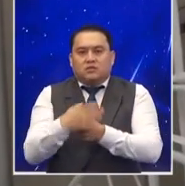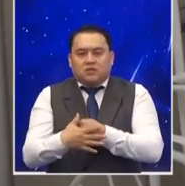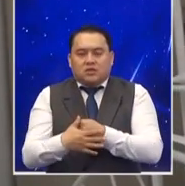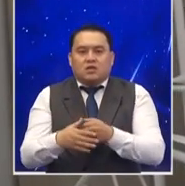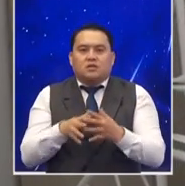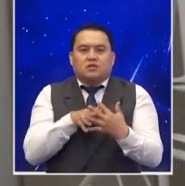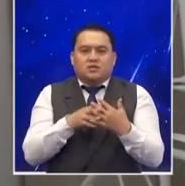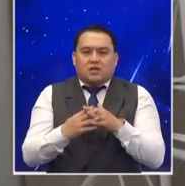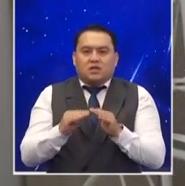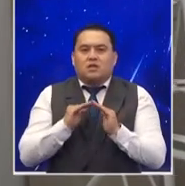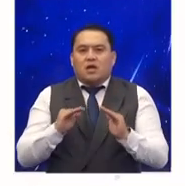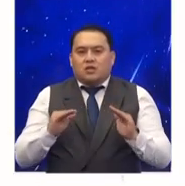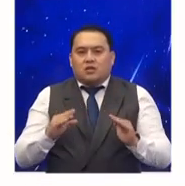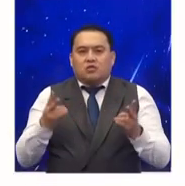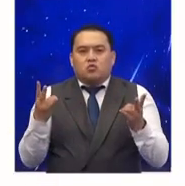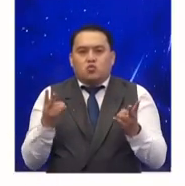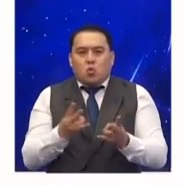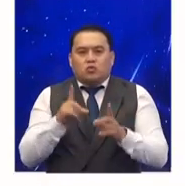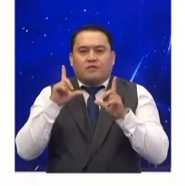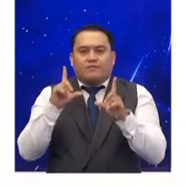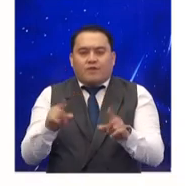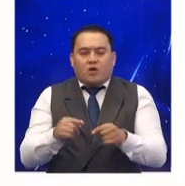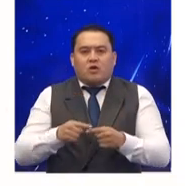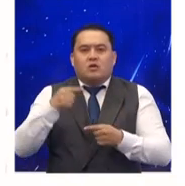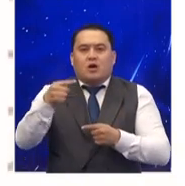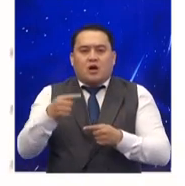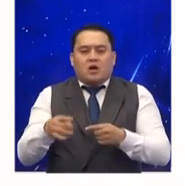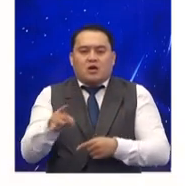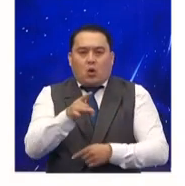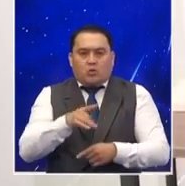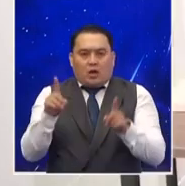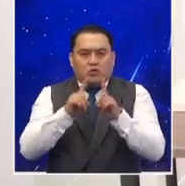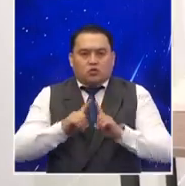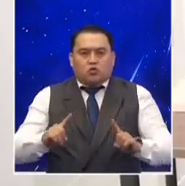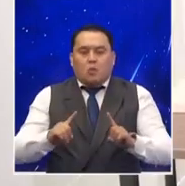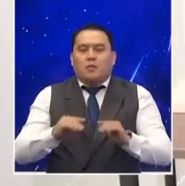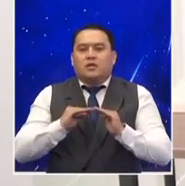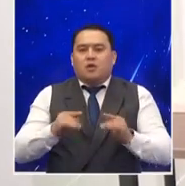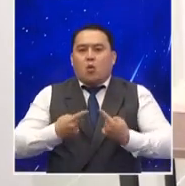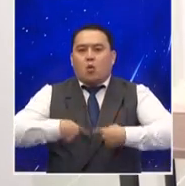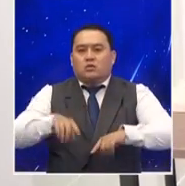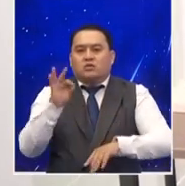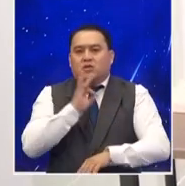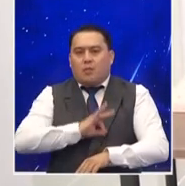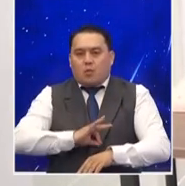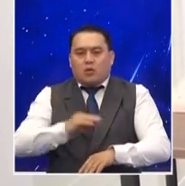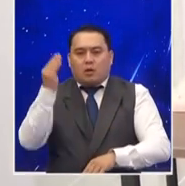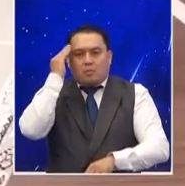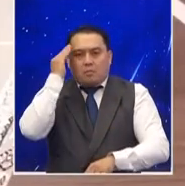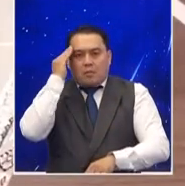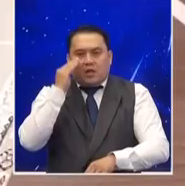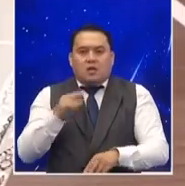для сельских детей, чтобы им не приходилось выезжать за пределы района. Особенностью учреждения является использование таких методик,